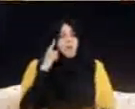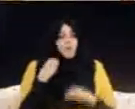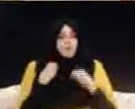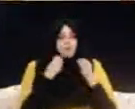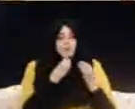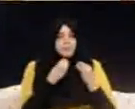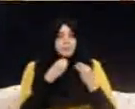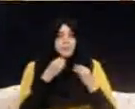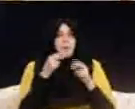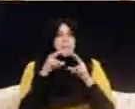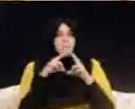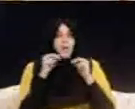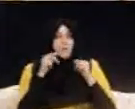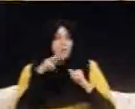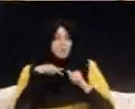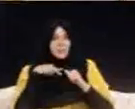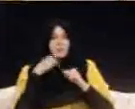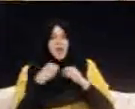للملكيه،